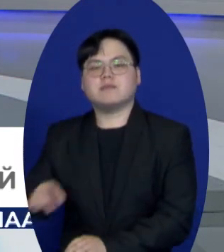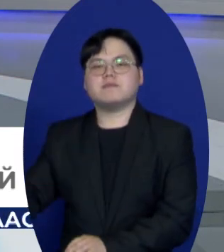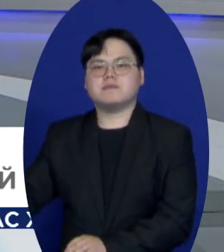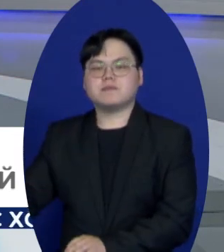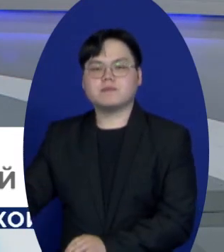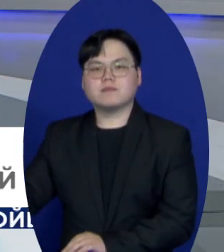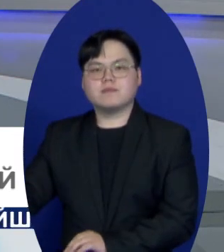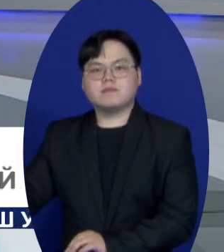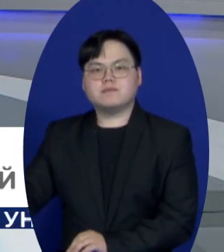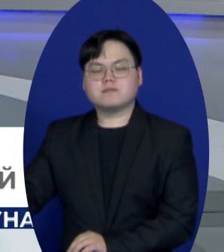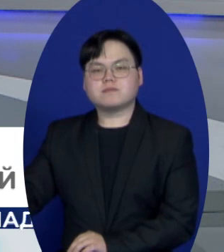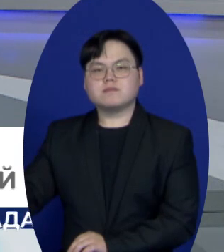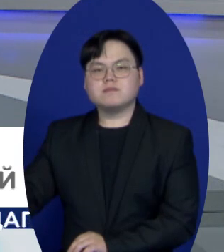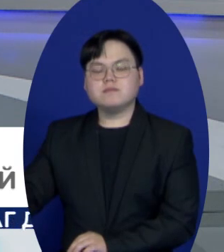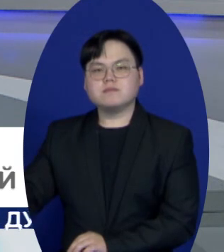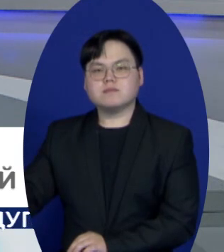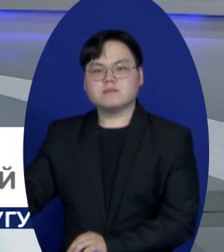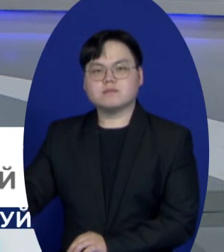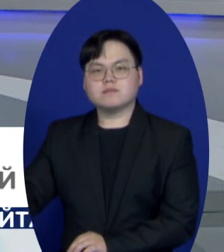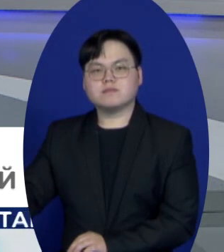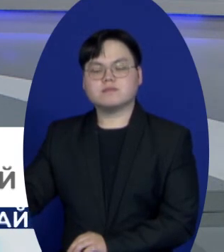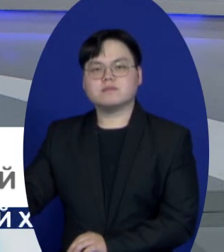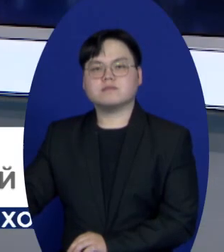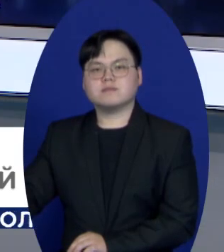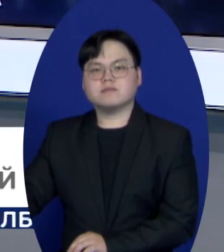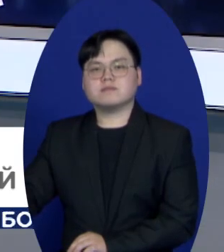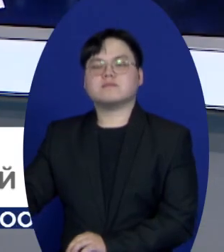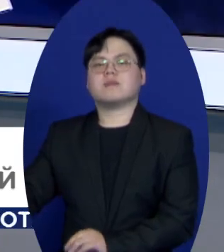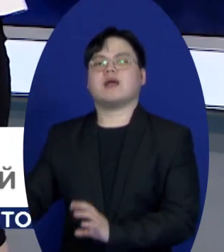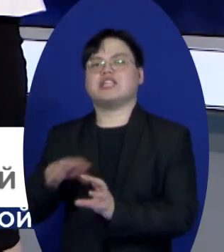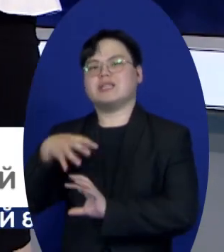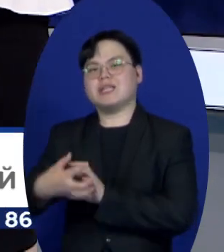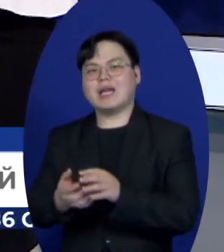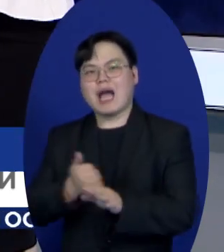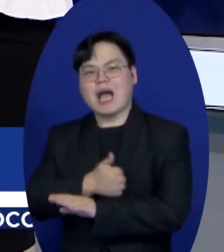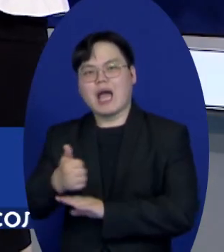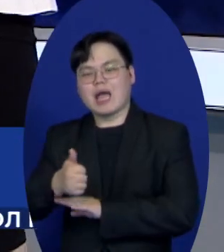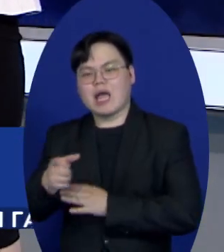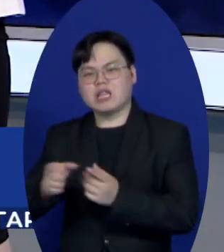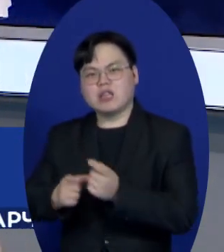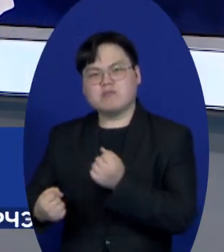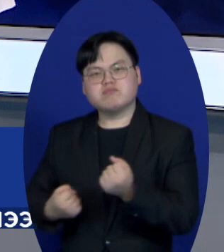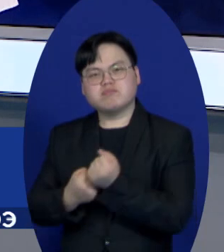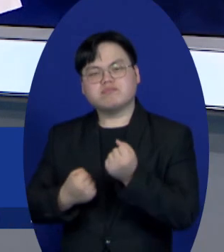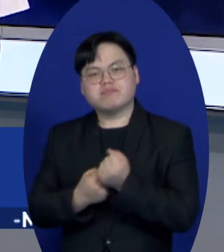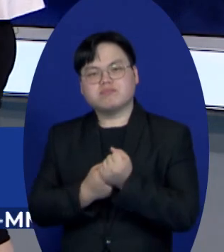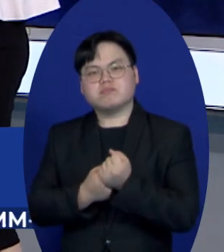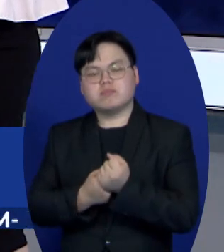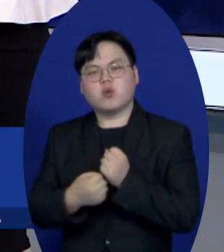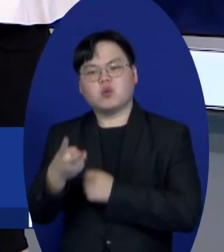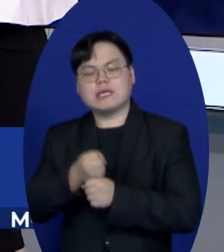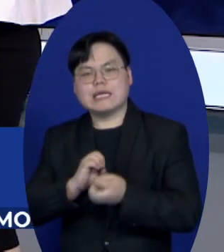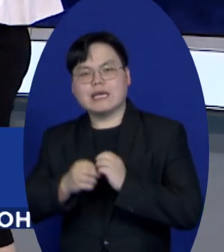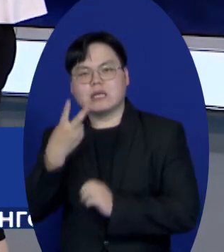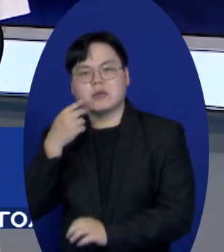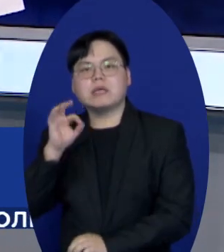эхлээхэн өмнө ер нь дэлхийд за аялал жуулч төлхөө эдийн засагт орнуудад ямар арга хэмжээг зөвхөн явуулж байгааг та бүхэнд графикт үзүүлье.